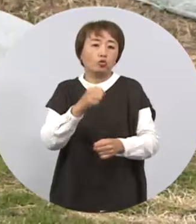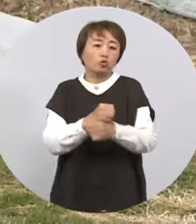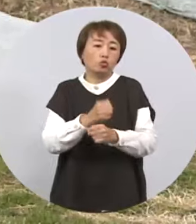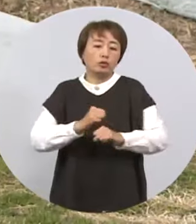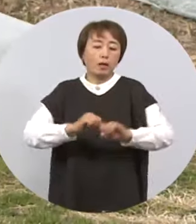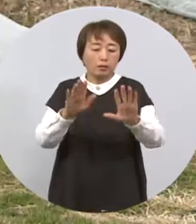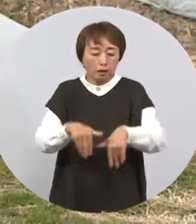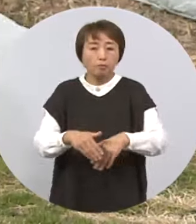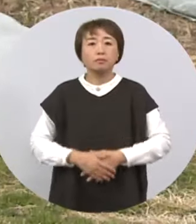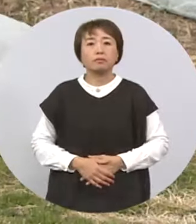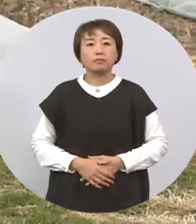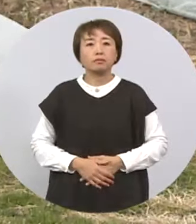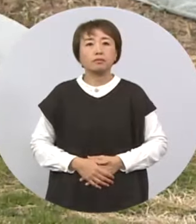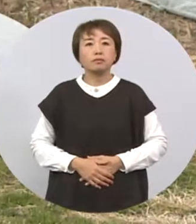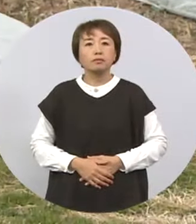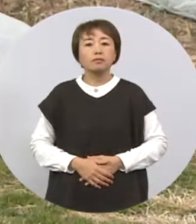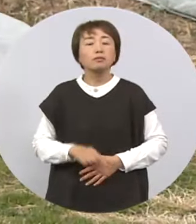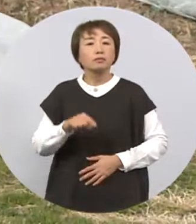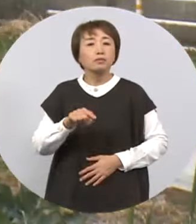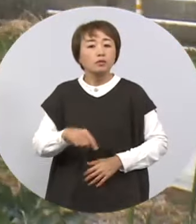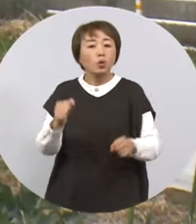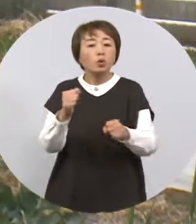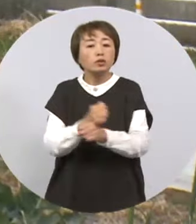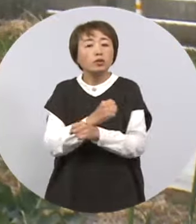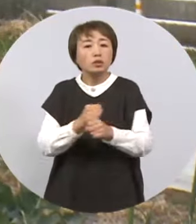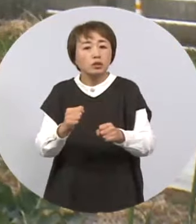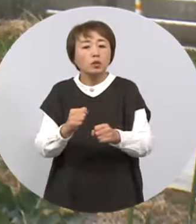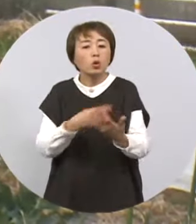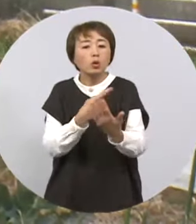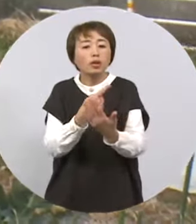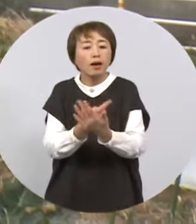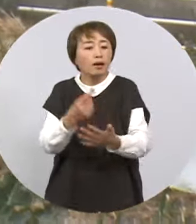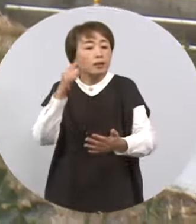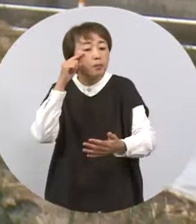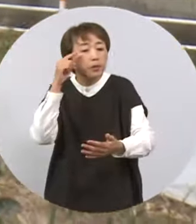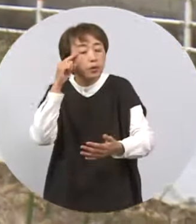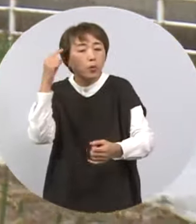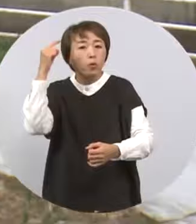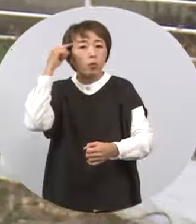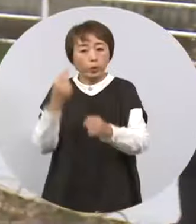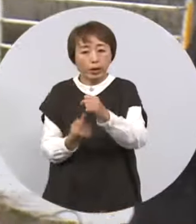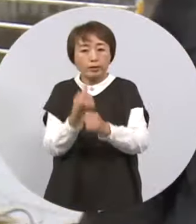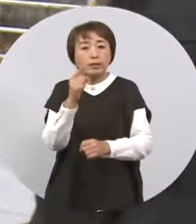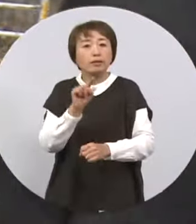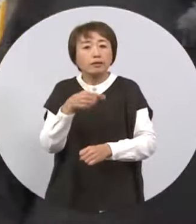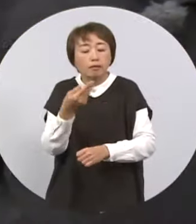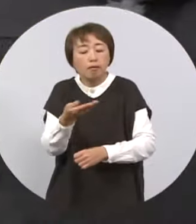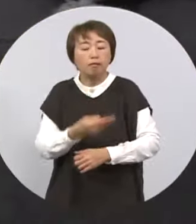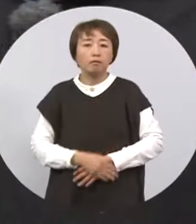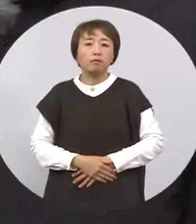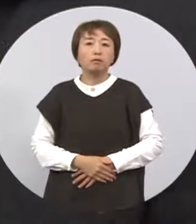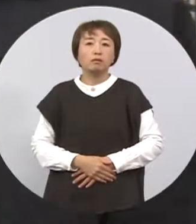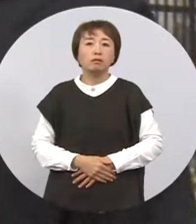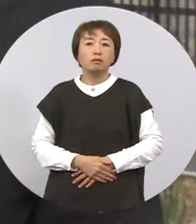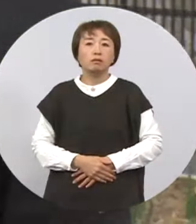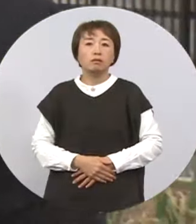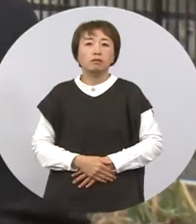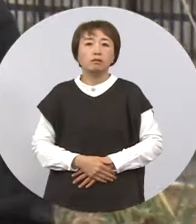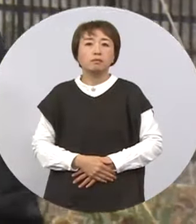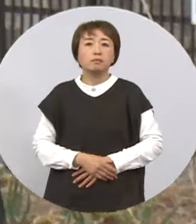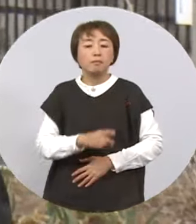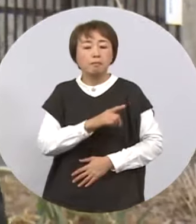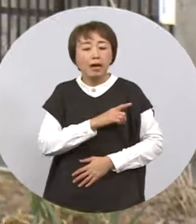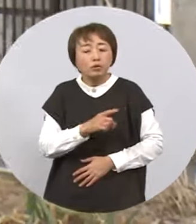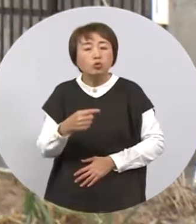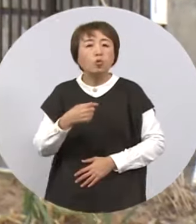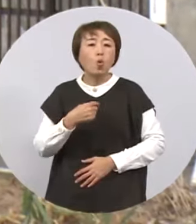ではこの未来叶える活動サポート事業に参加しようと思われたきっかけというのは何だったんでしょうか。 最初に、私がその